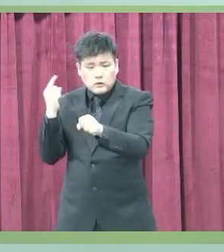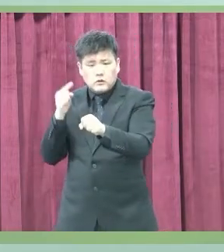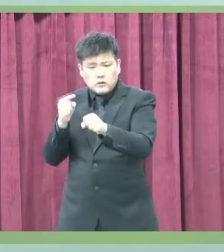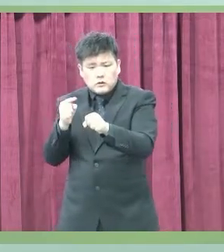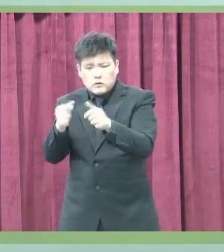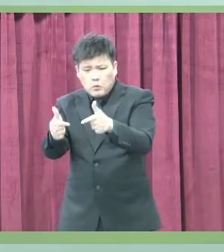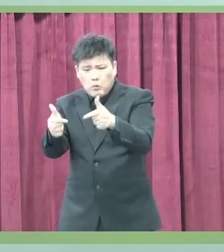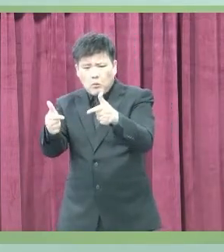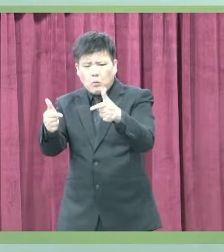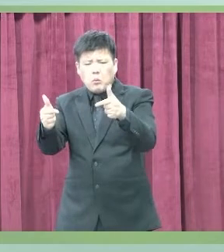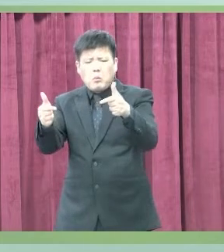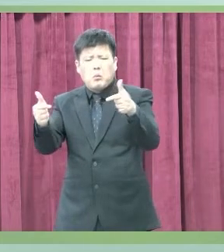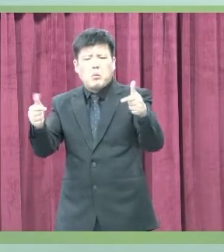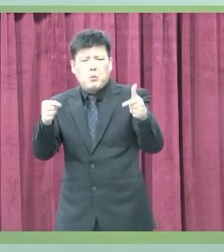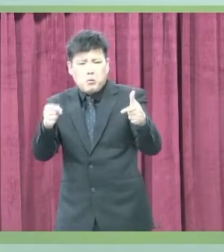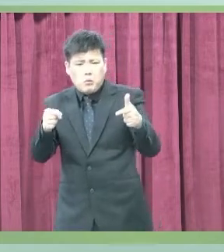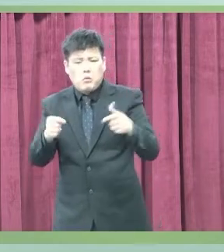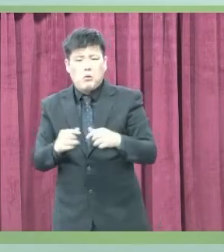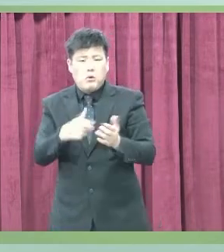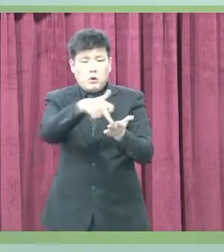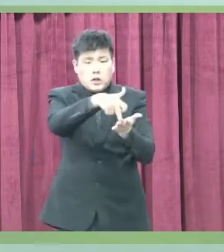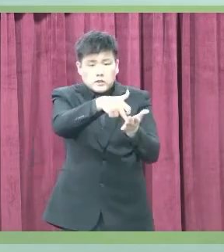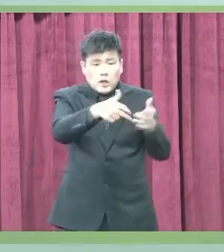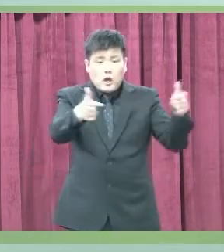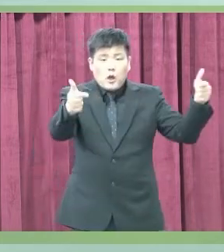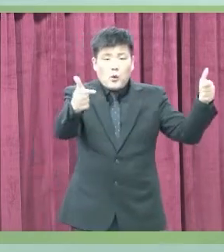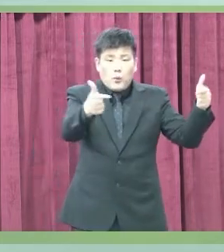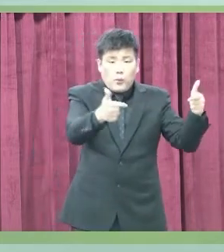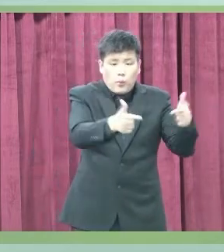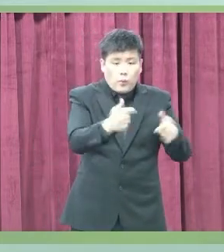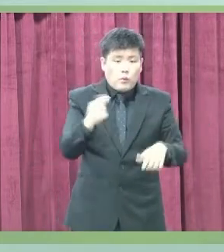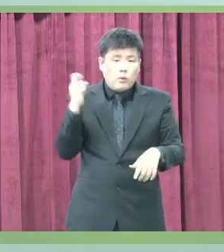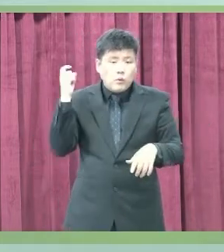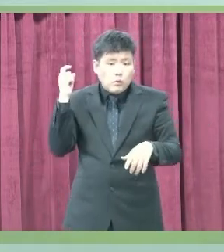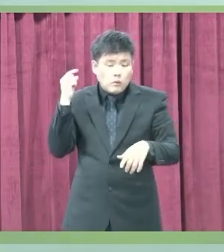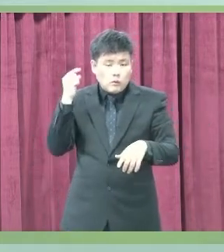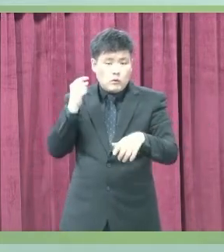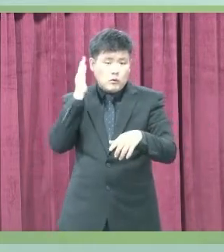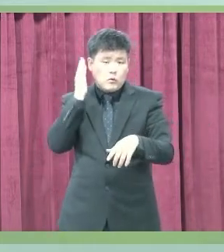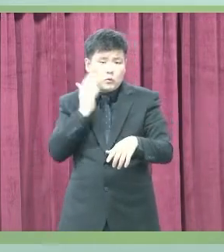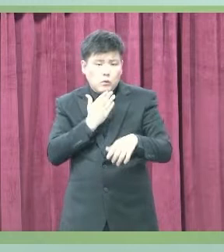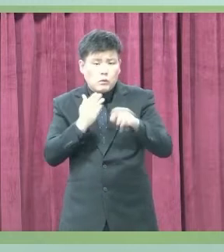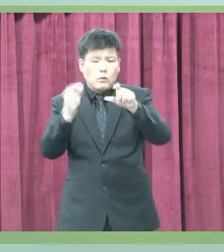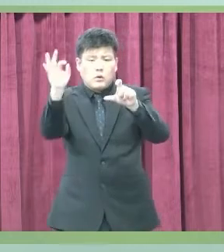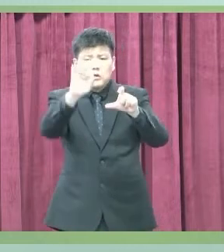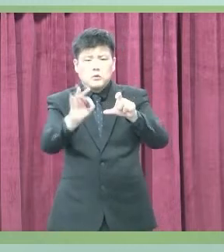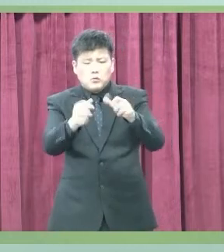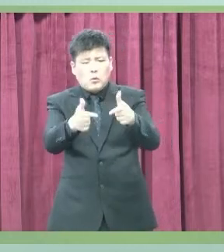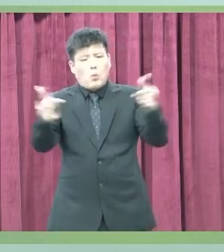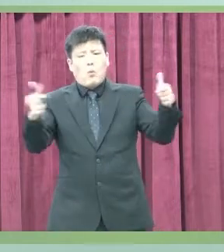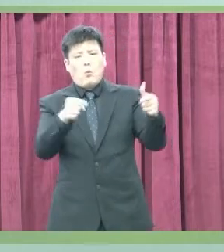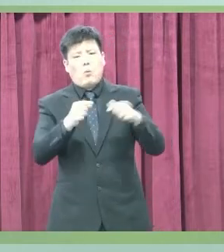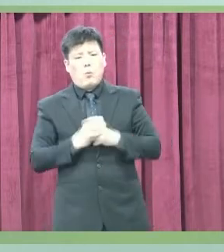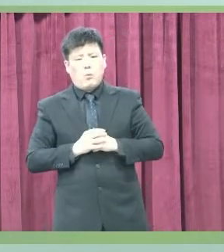늘고 있고요. 전반적인 추세가 지체가 줄고 있고 청각이 지금 15%가 넘어가고 있습니다. 그런 거 좀 참고하시면 될 것